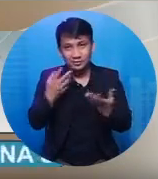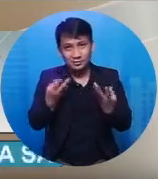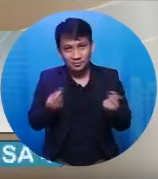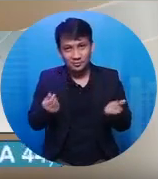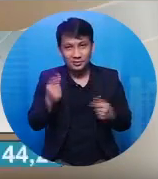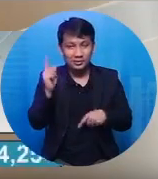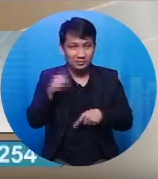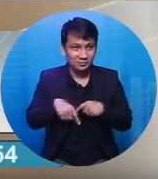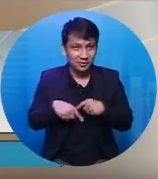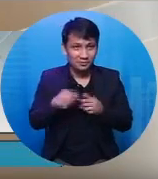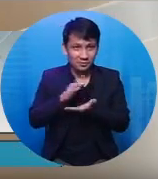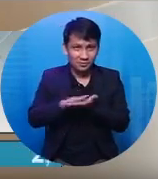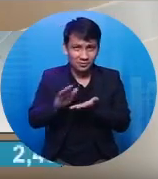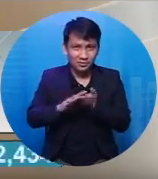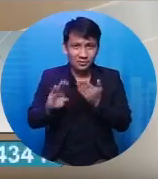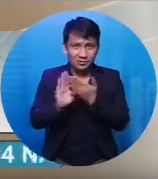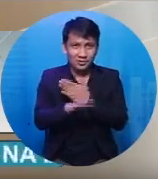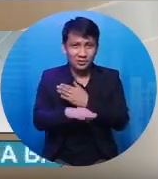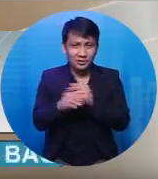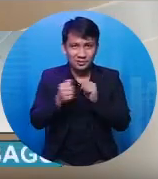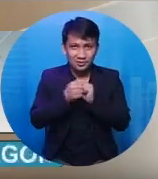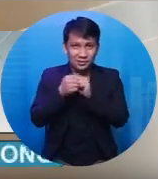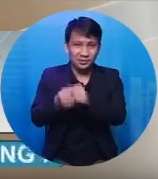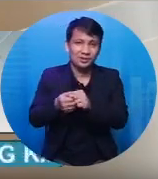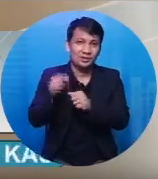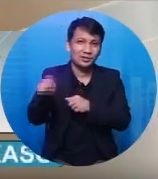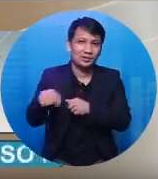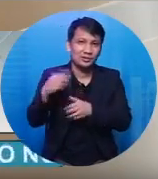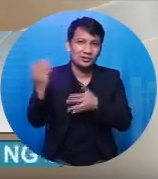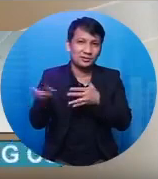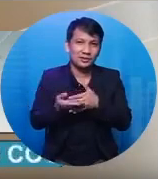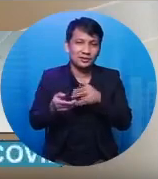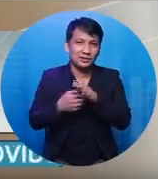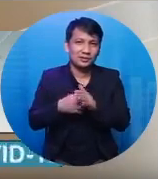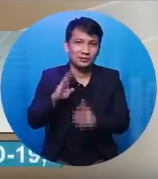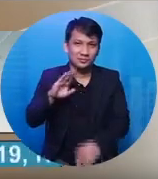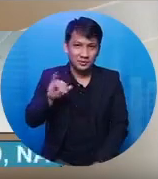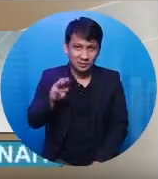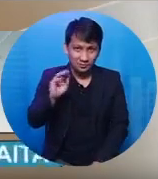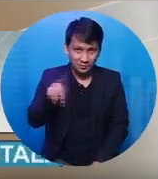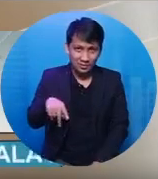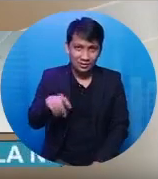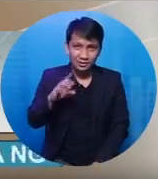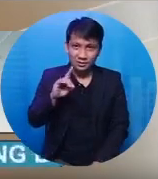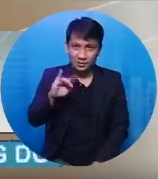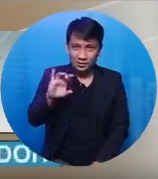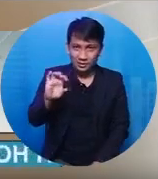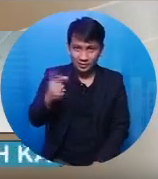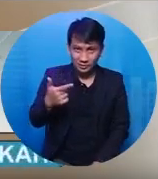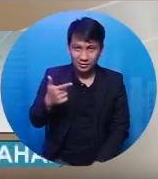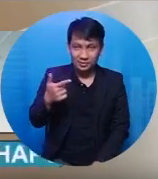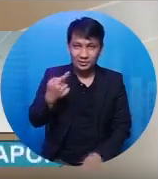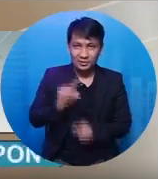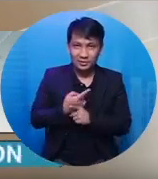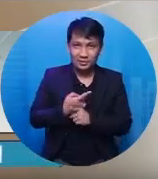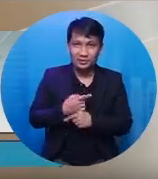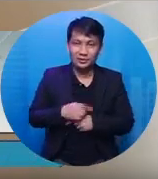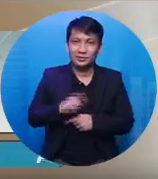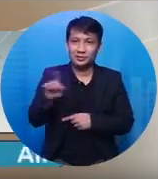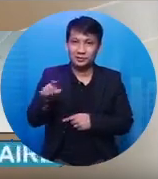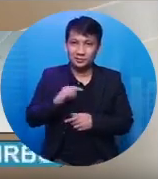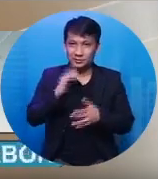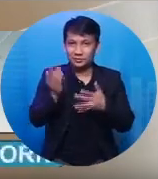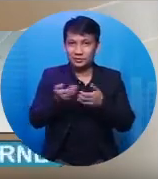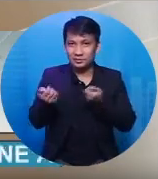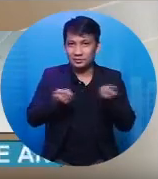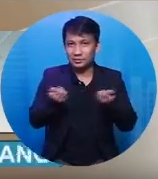na, then babalikan namin kayo, sasama namin kayo sa pagsampan ng kaso sa BGMP, sa DILG po, yan yung main office. Ano po, makapagsampakan ng